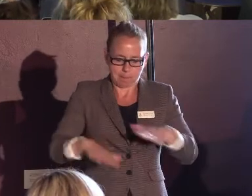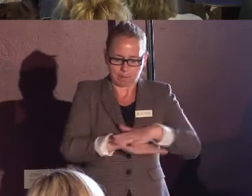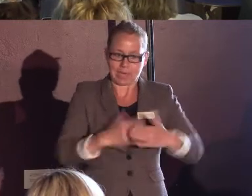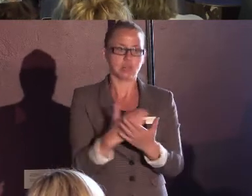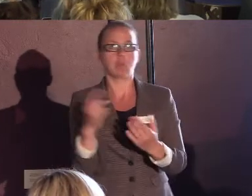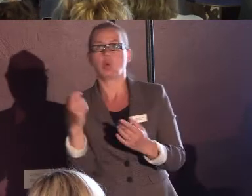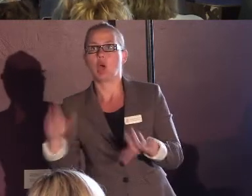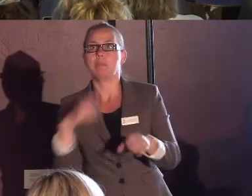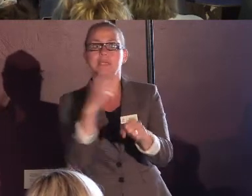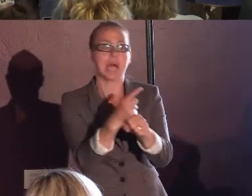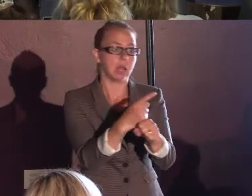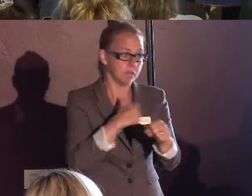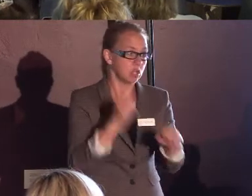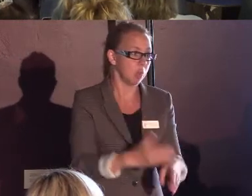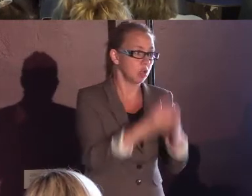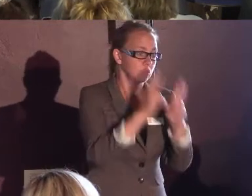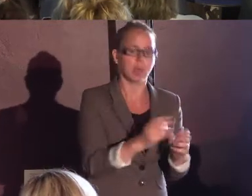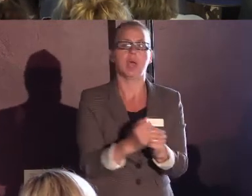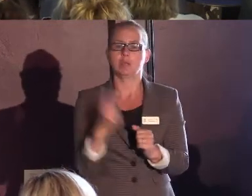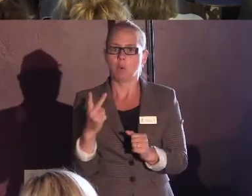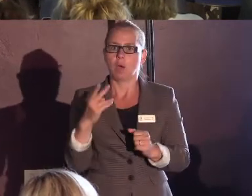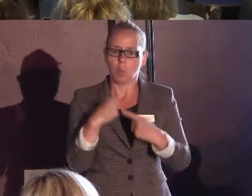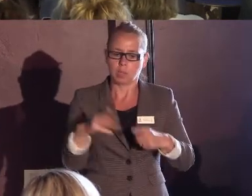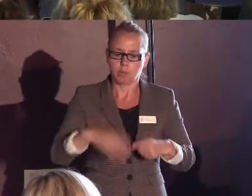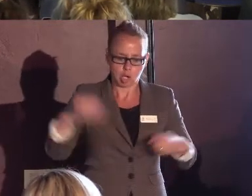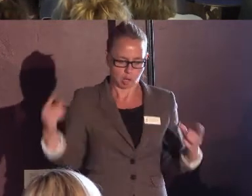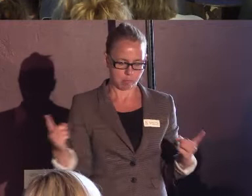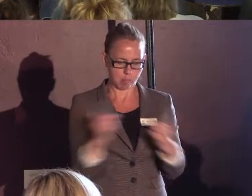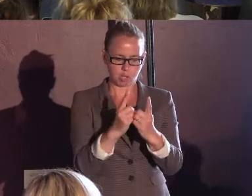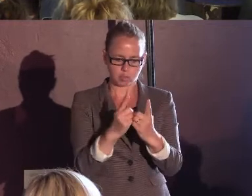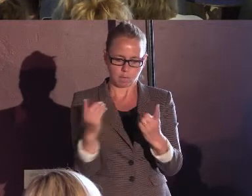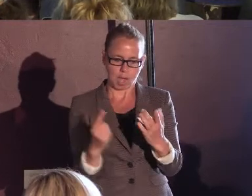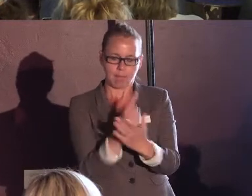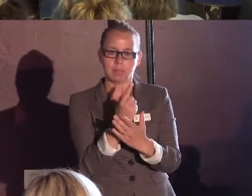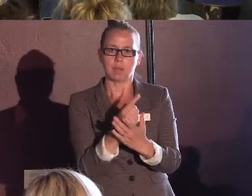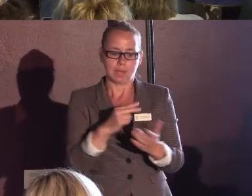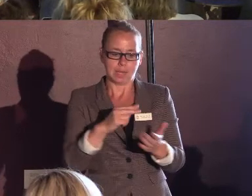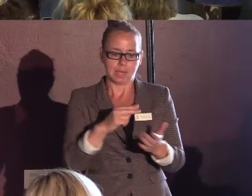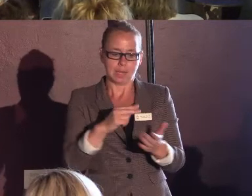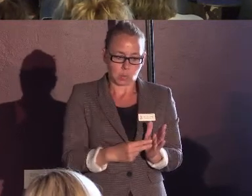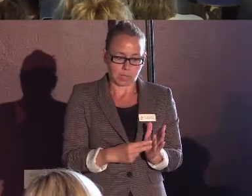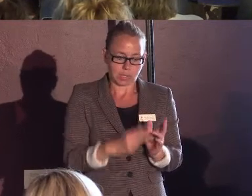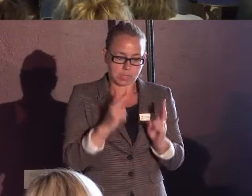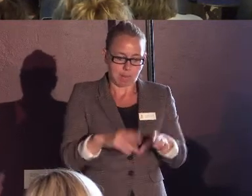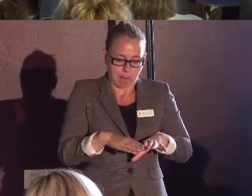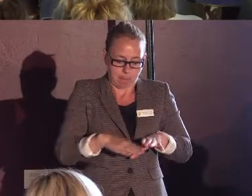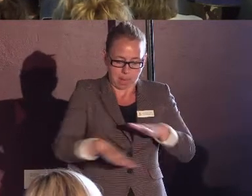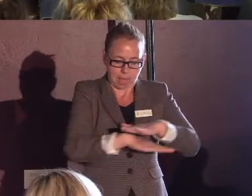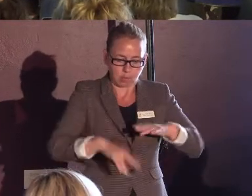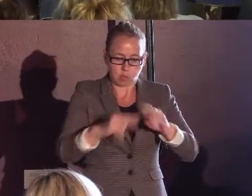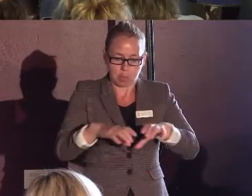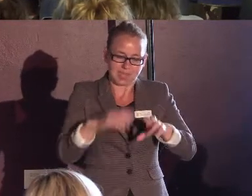nu ska vi bygga det här. Utan nu möts de här två miljöerna och vad uppstår? Om teknologin har samma plattform som de